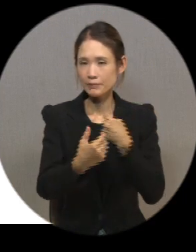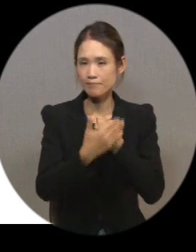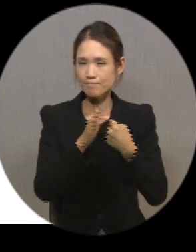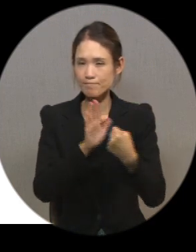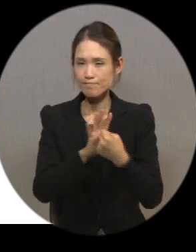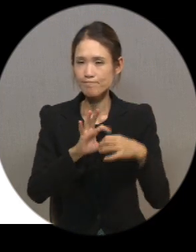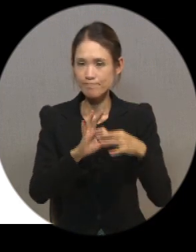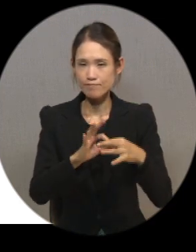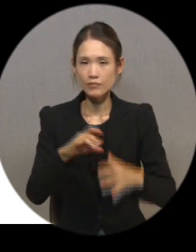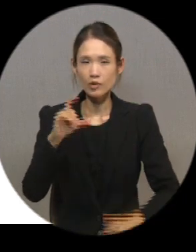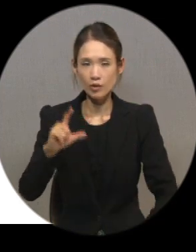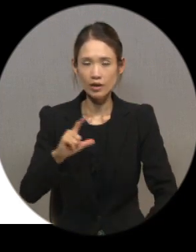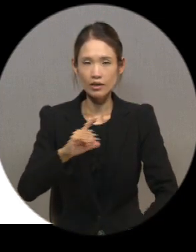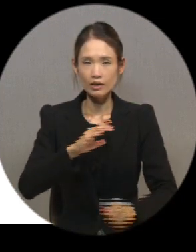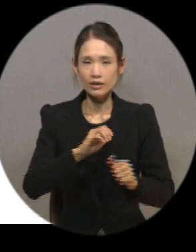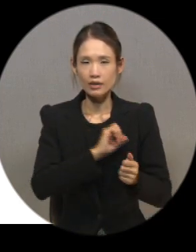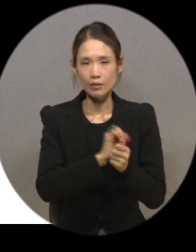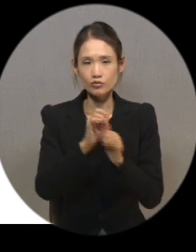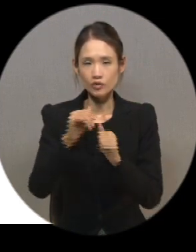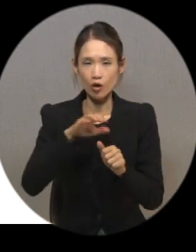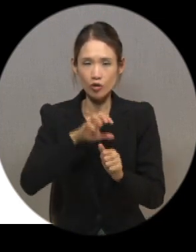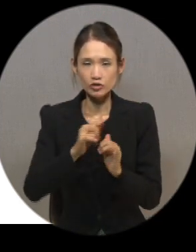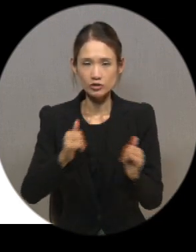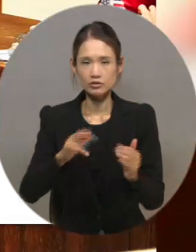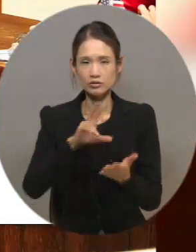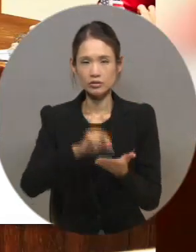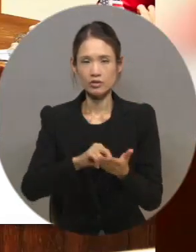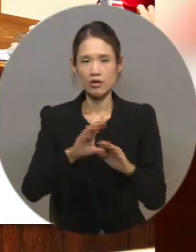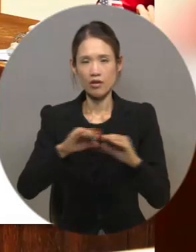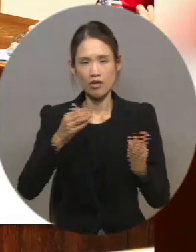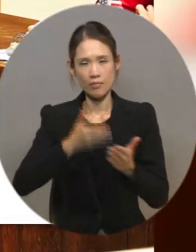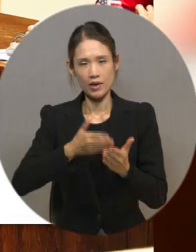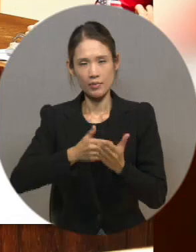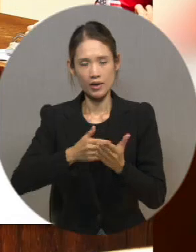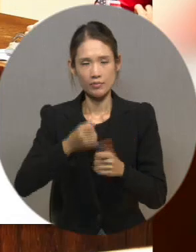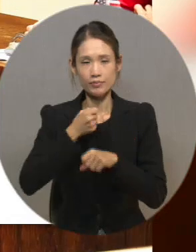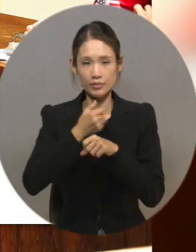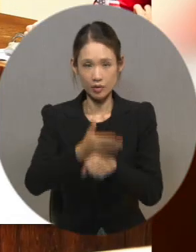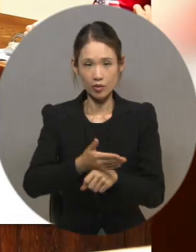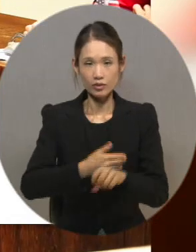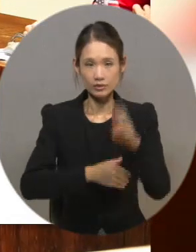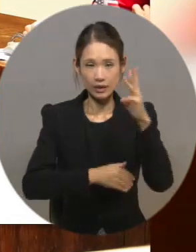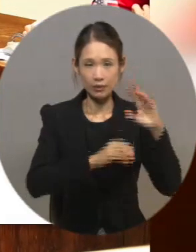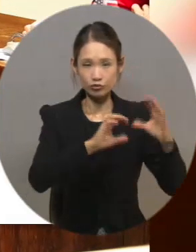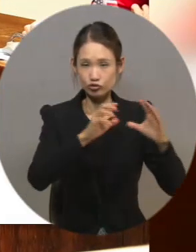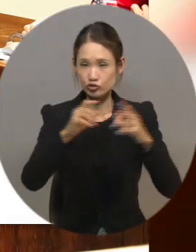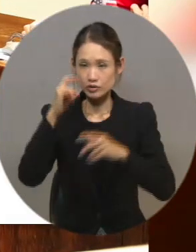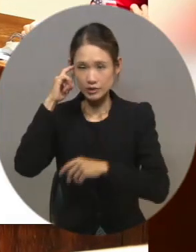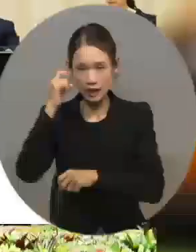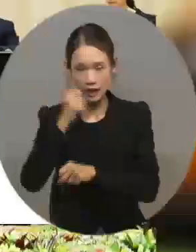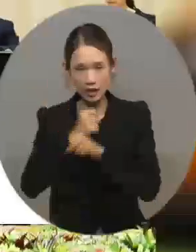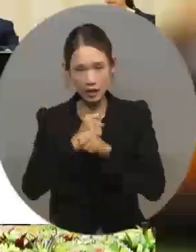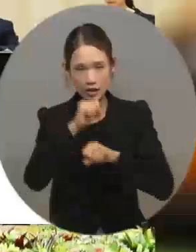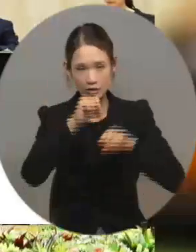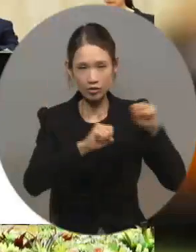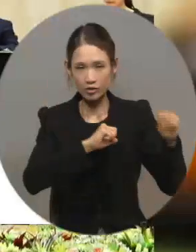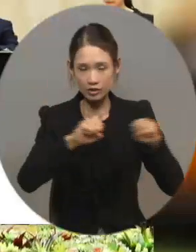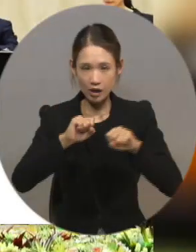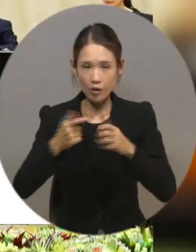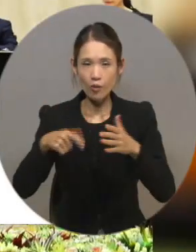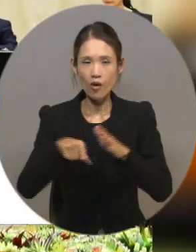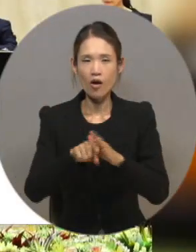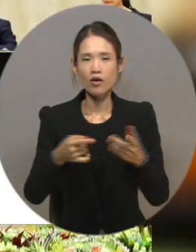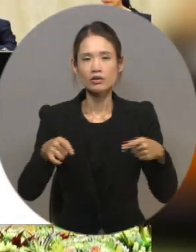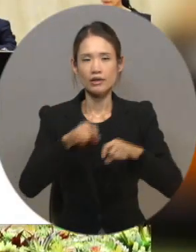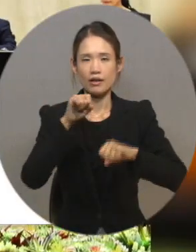납북자, 억류자 문제의 조속한 해결 의지를 천명했다며 오늘 회의는 삼국 의지의 실질적 이행을 위한 공조와